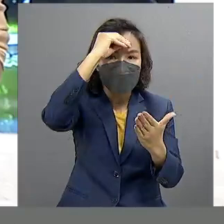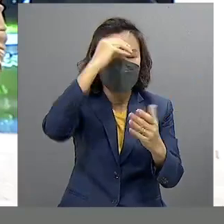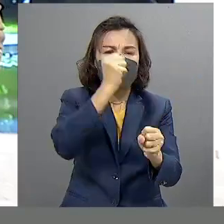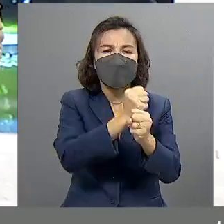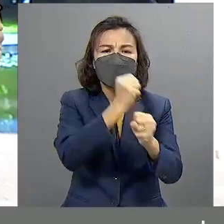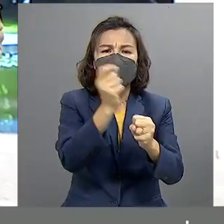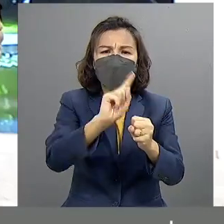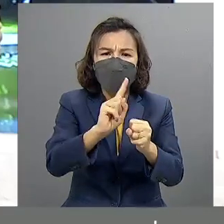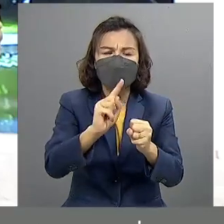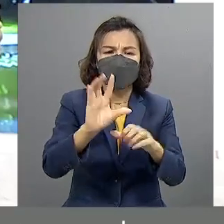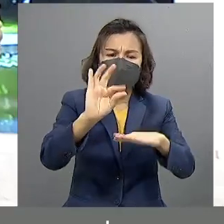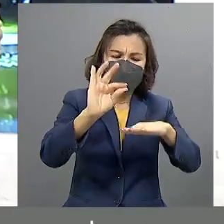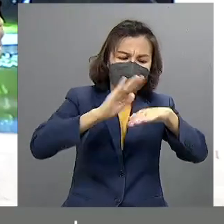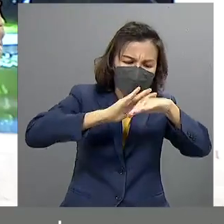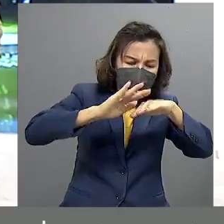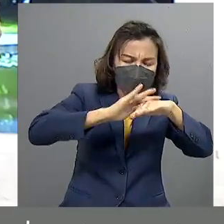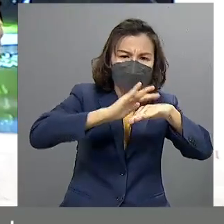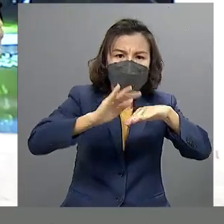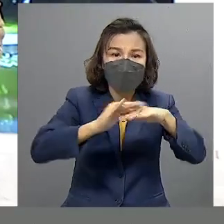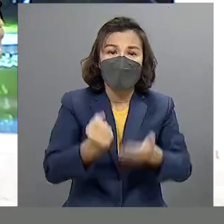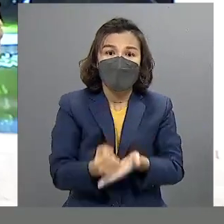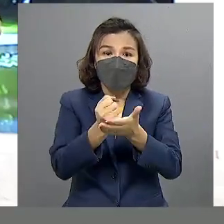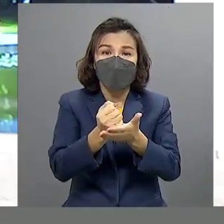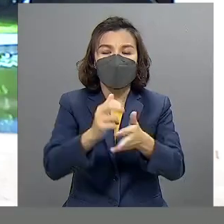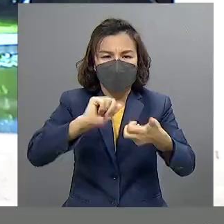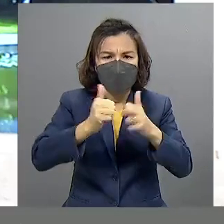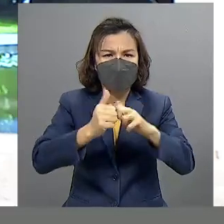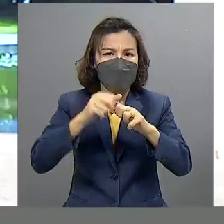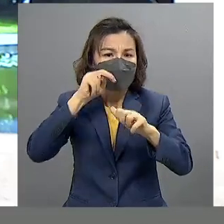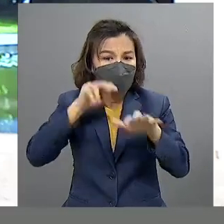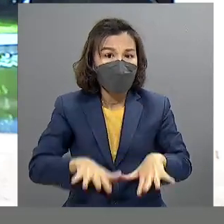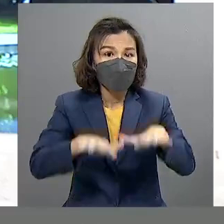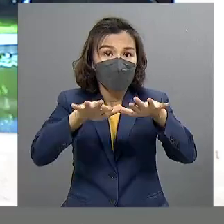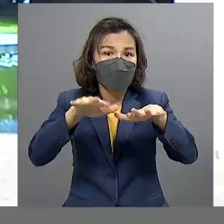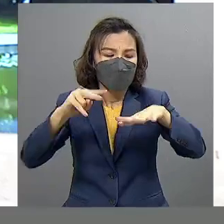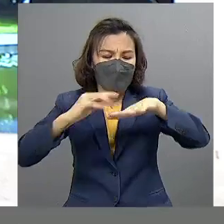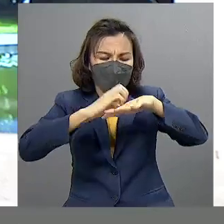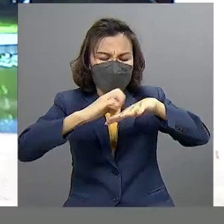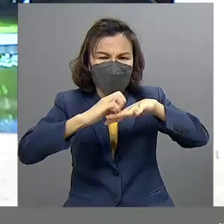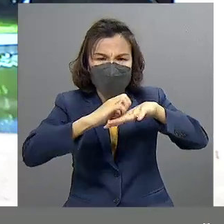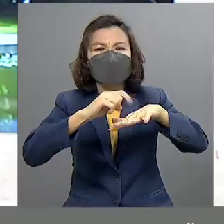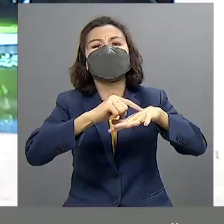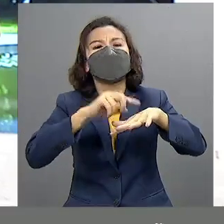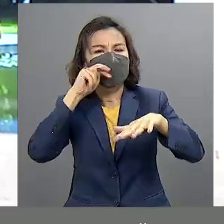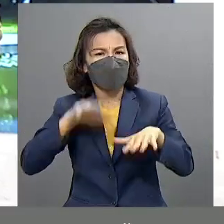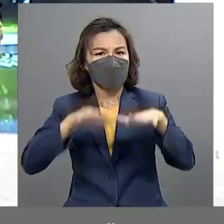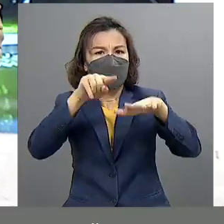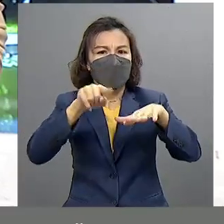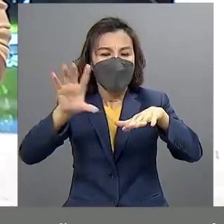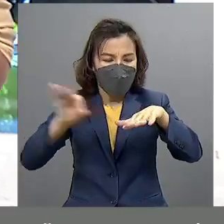ะคะตอนนี้น้ำท่วมอยู่ประชาชนมีปัญหาเป็นโรคน้ำกัดเท้าก็ต้องมีขี้ผึ้งตัวนี้ค่ะมาดูภารกิ